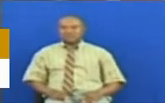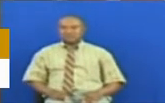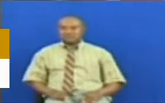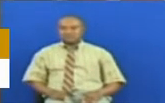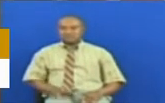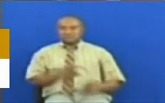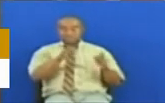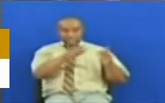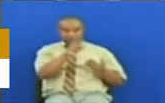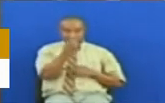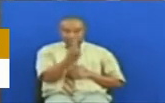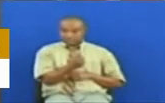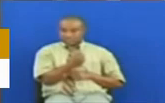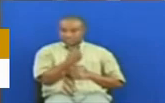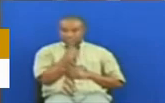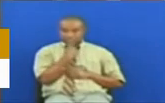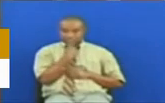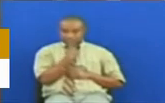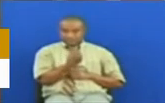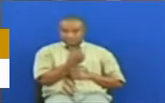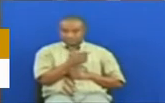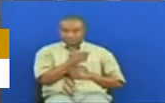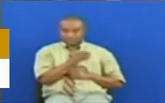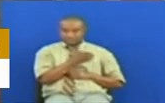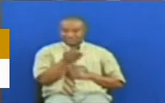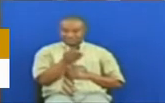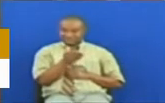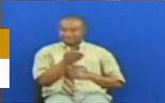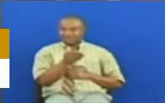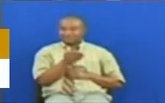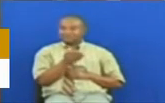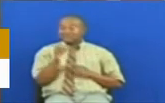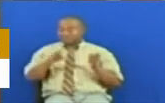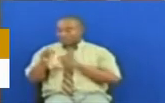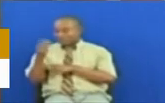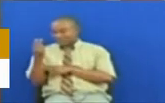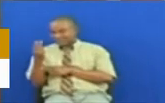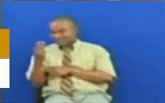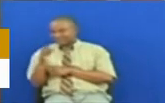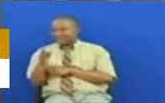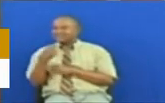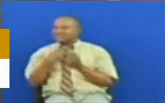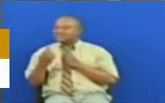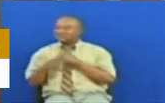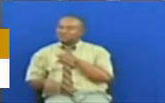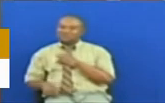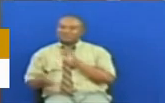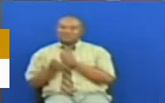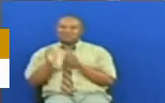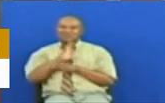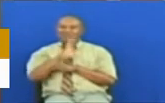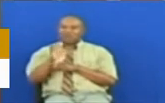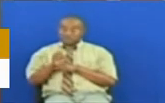1 kinasema hivyo, 59.1 kinasema hivyo, lakini 59.2 ambayo inazungumzia masuala ya quality